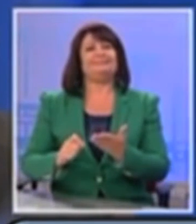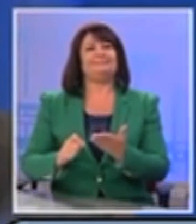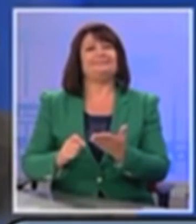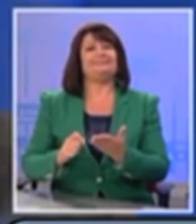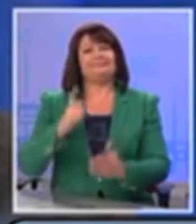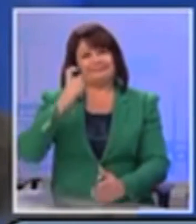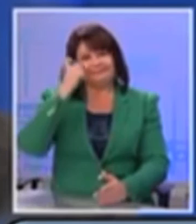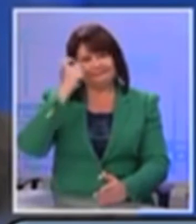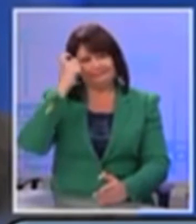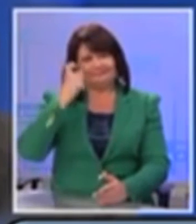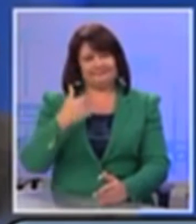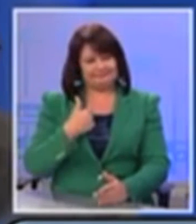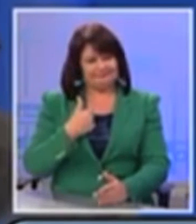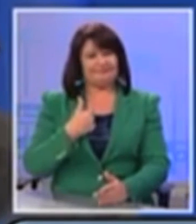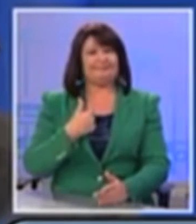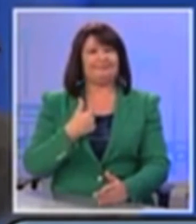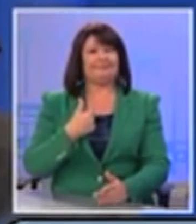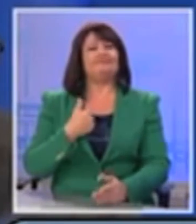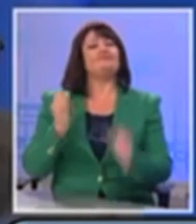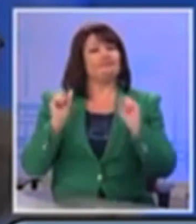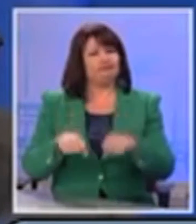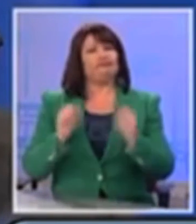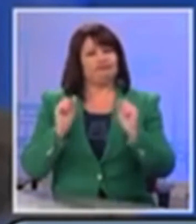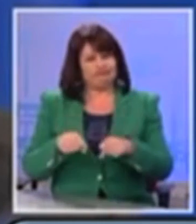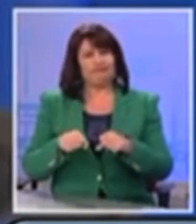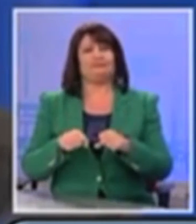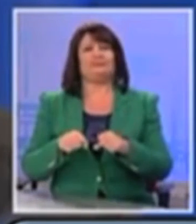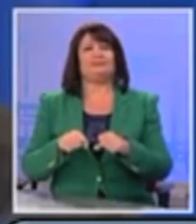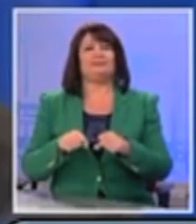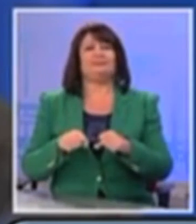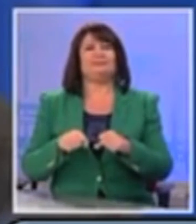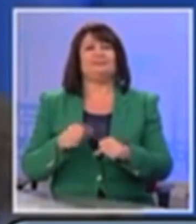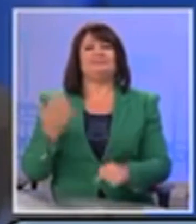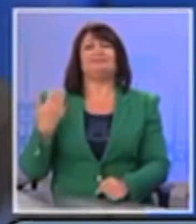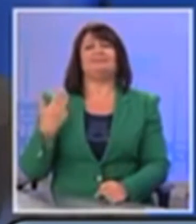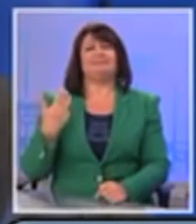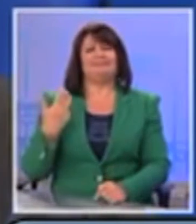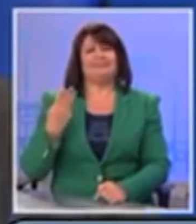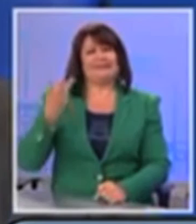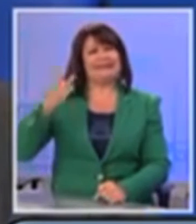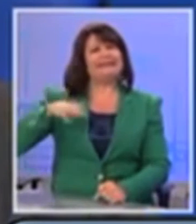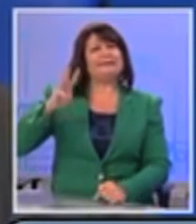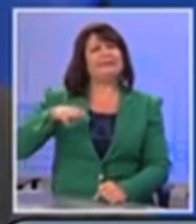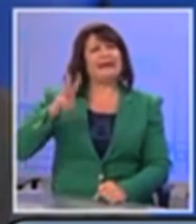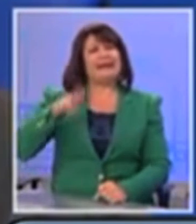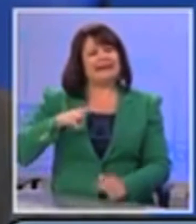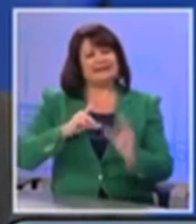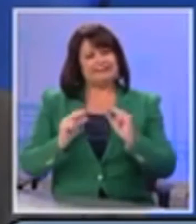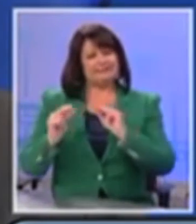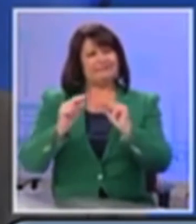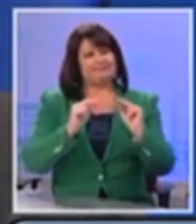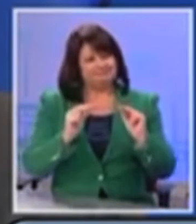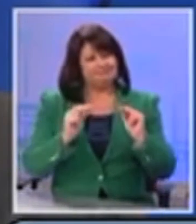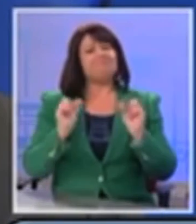au cours des trois journées précédentes, où, à côté des hearings publics que nous avons faits, nous avons tenu des sessions